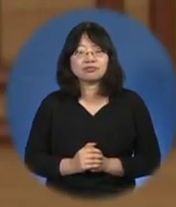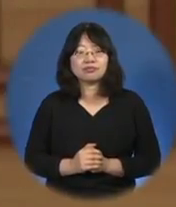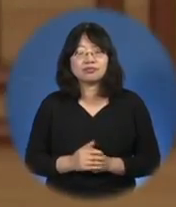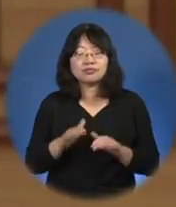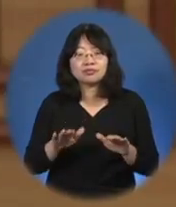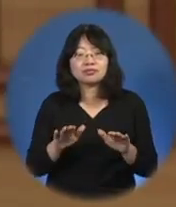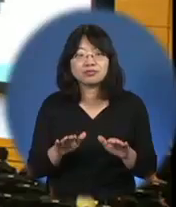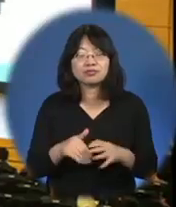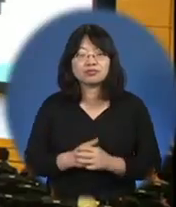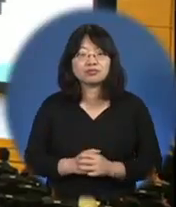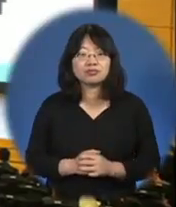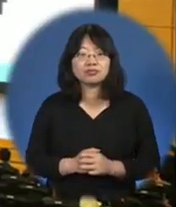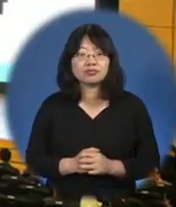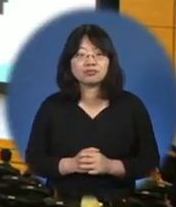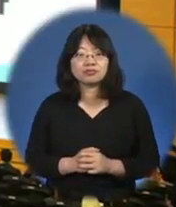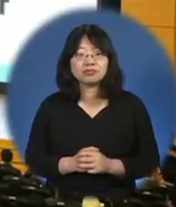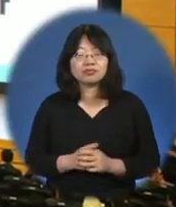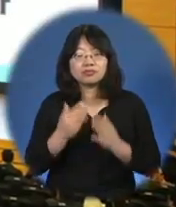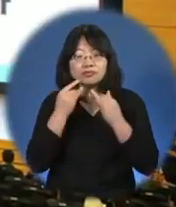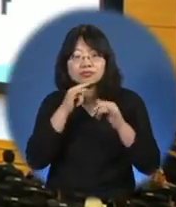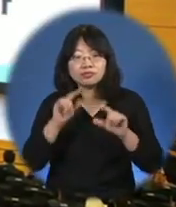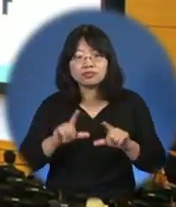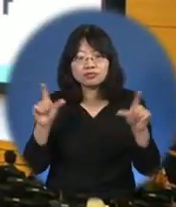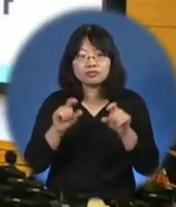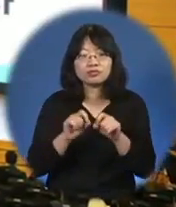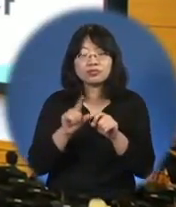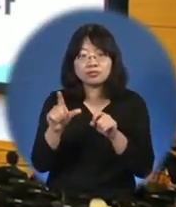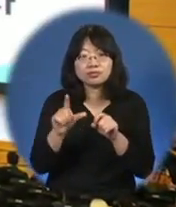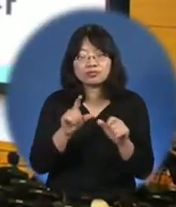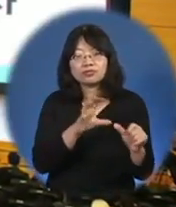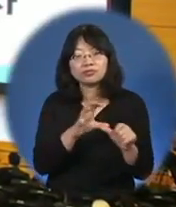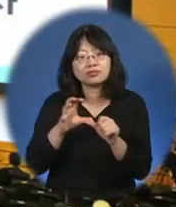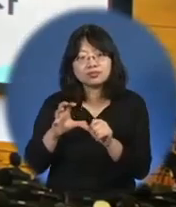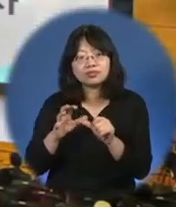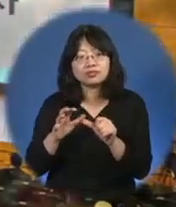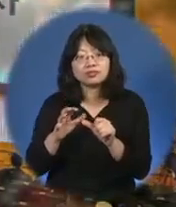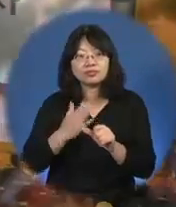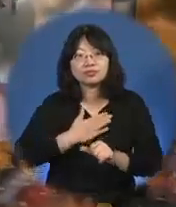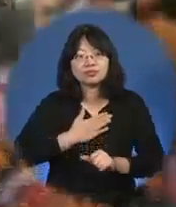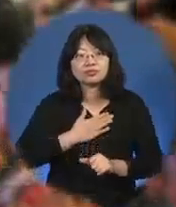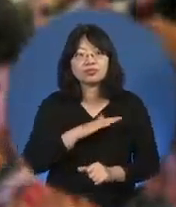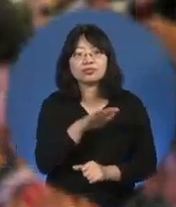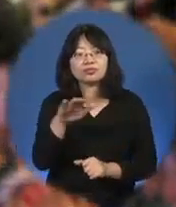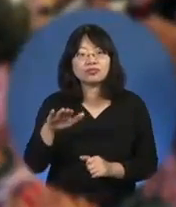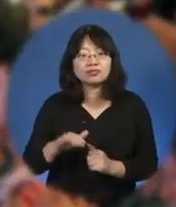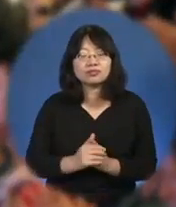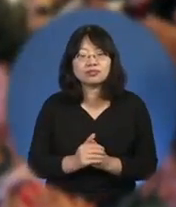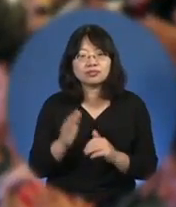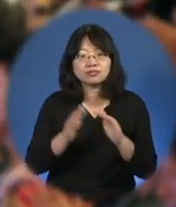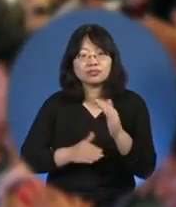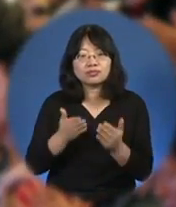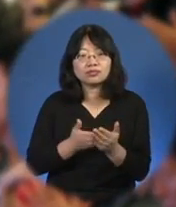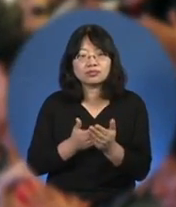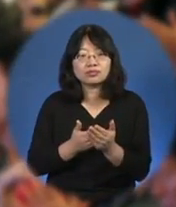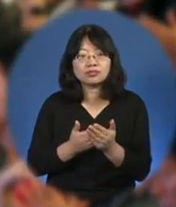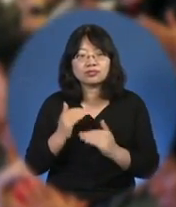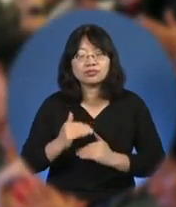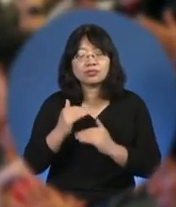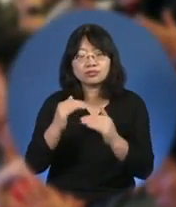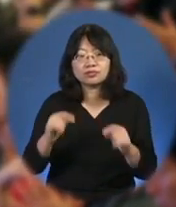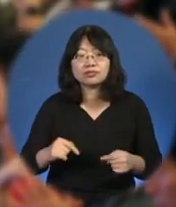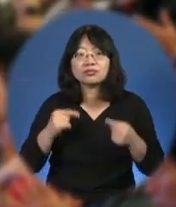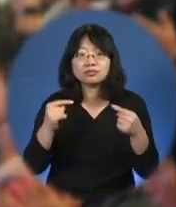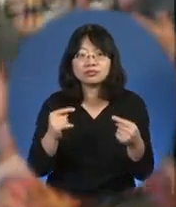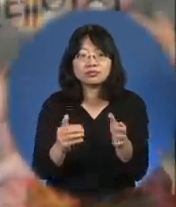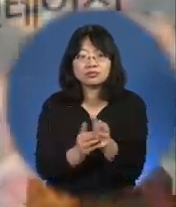이분들이 이제 이 주말을 주로 활용을 해서 이제 저희 그 공론 과정에 참여를